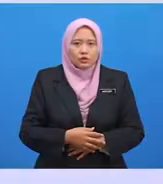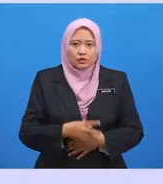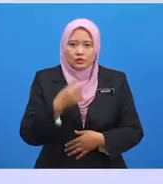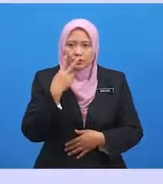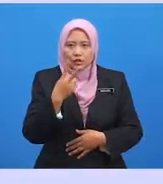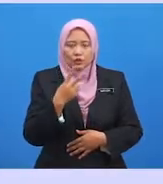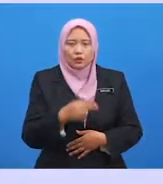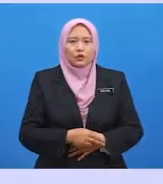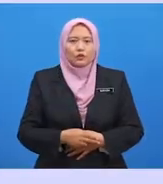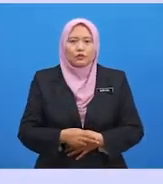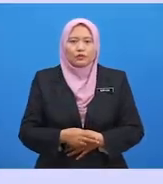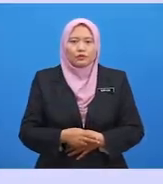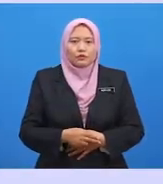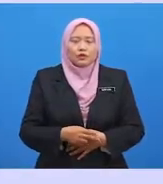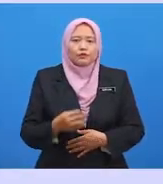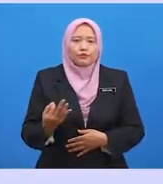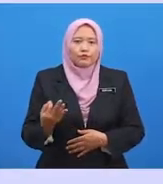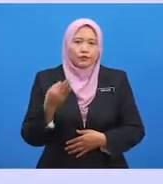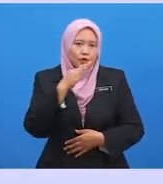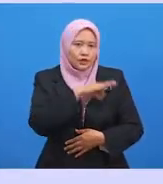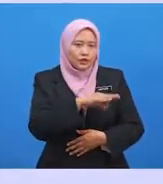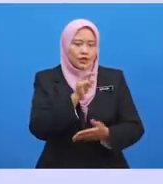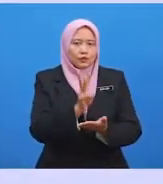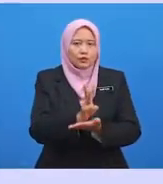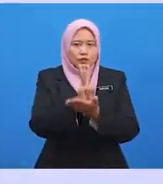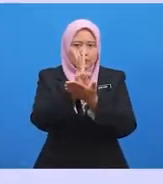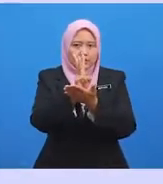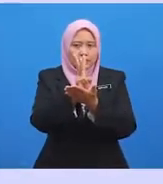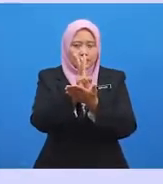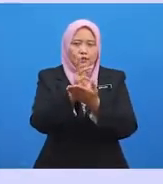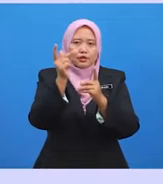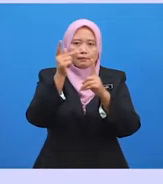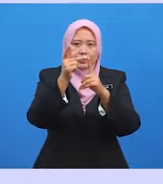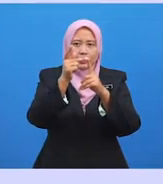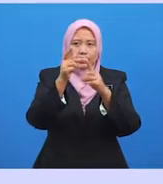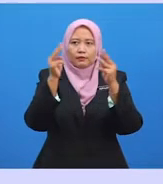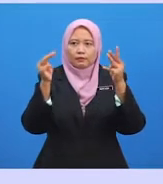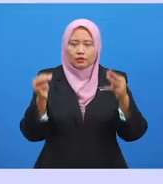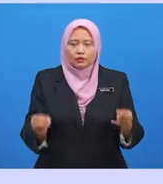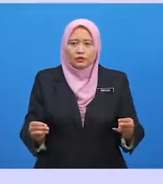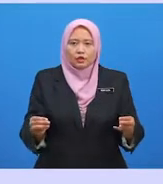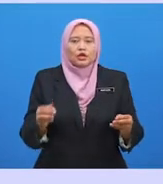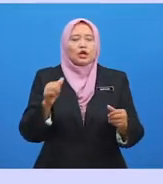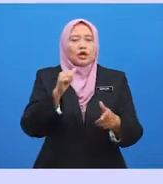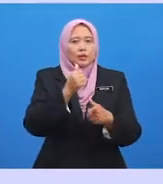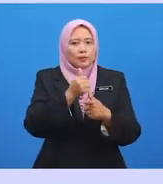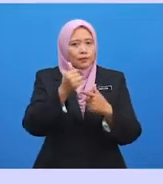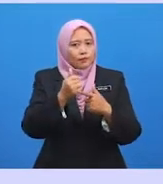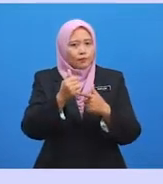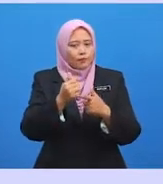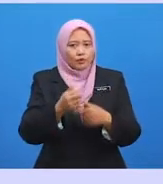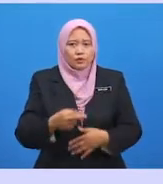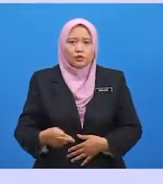Pule hikmah wakaf sama Ade dari segi kemasyarakatan ataupun kerohanian